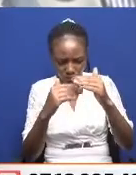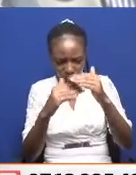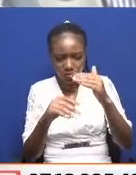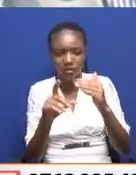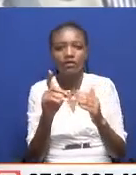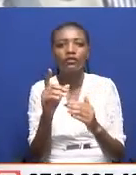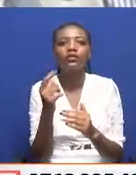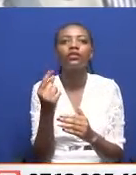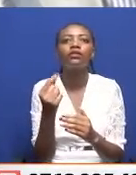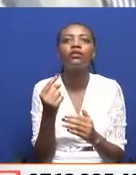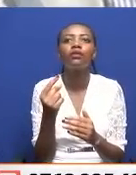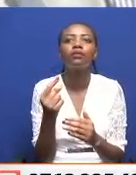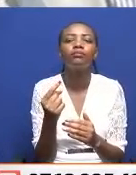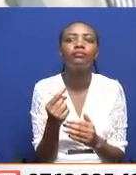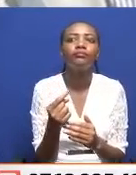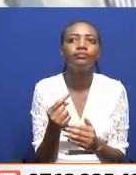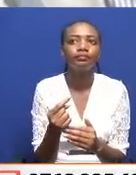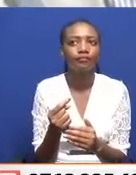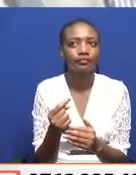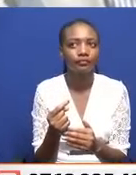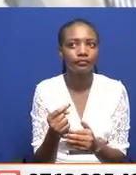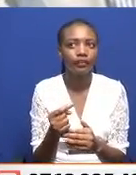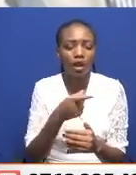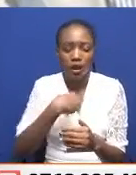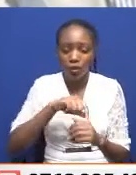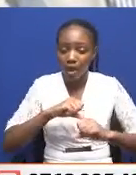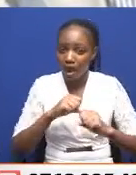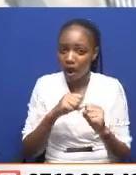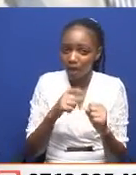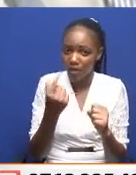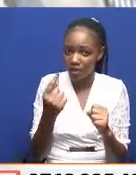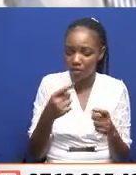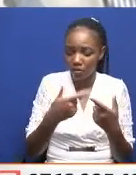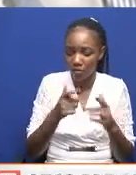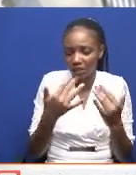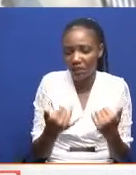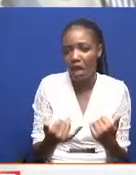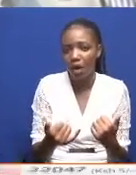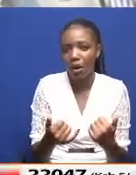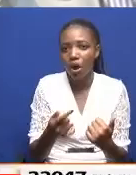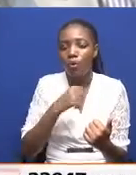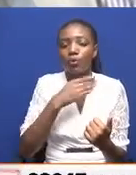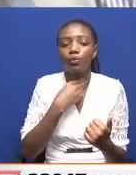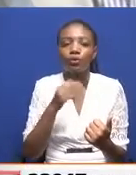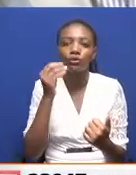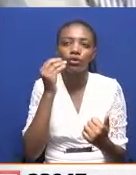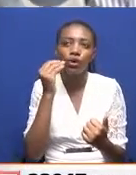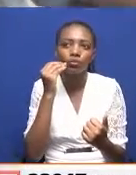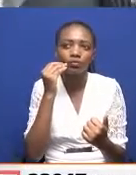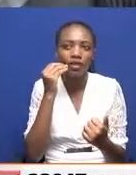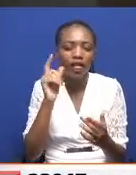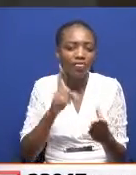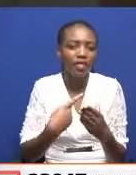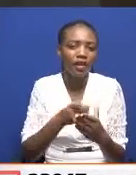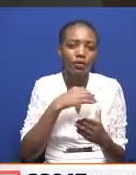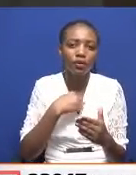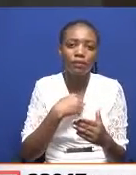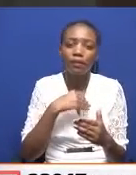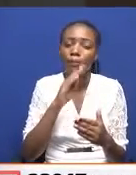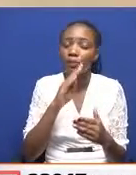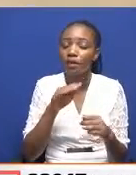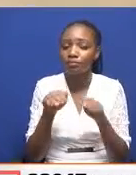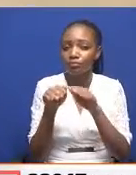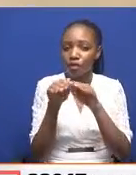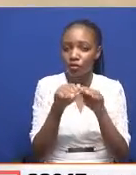urafiki itakuja sasa, imekuja sasa kidogo. Tumefurahi kidogo tu, lakini sasa tunataka makao ili watu wote wakue salama. Naomba